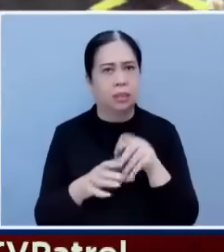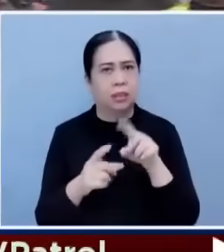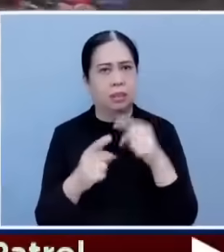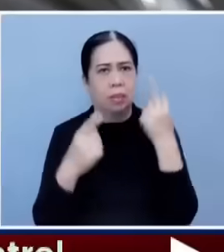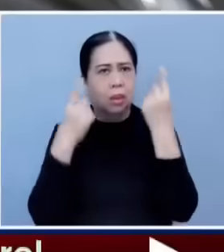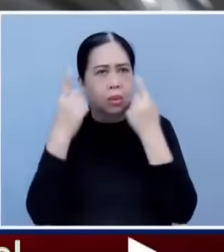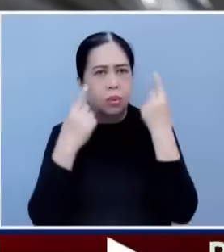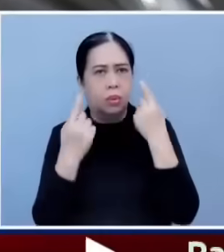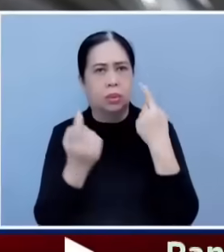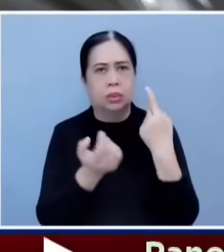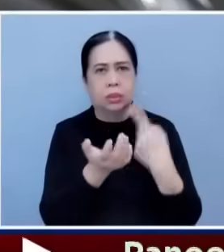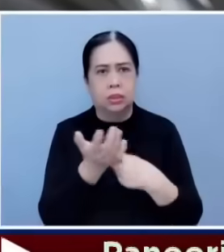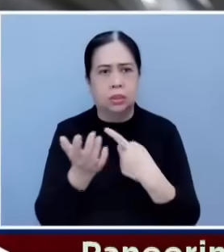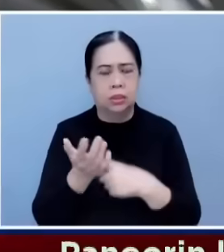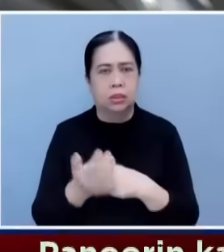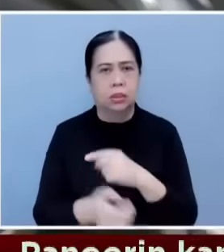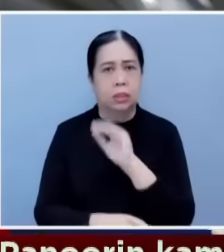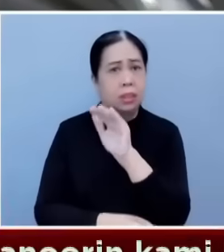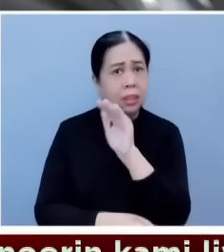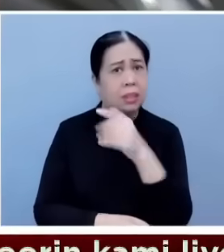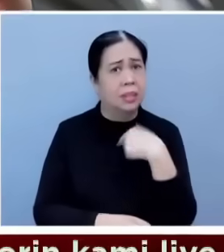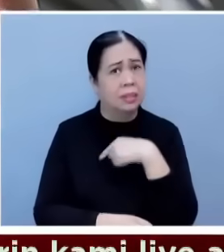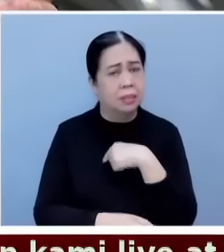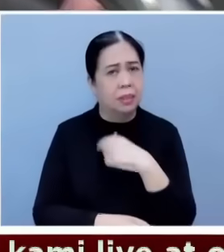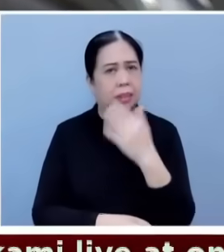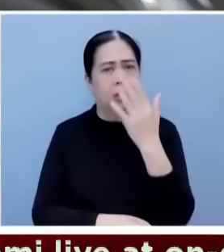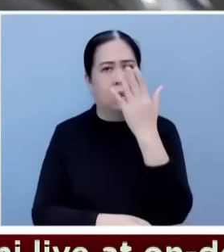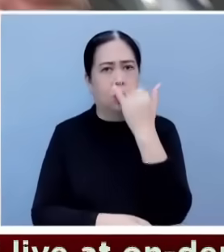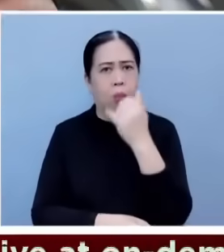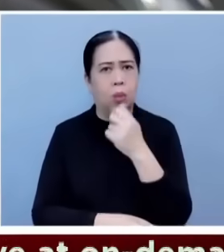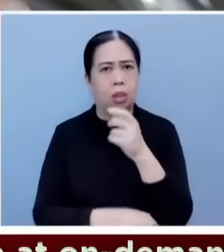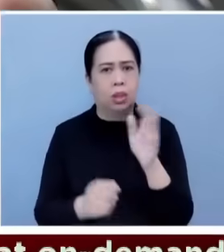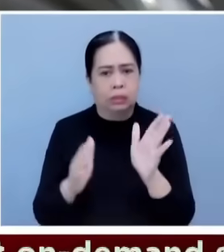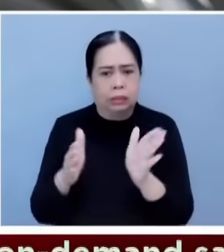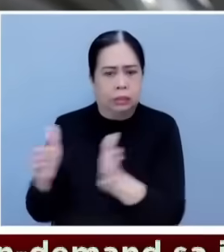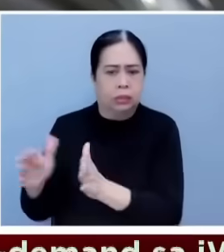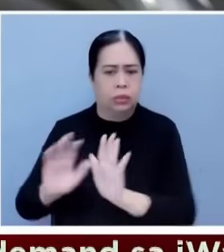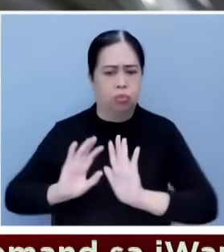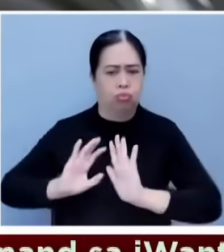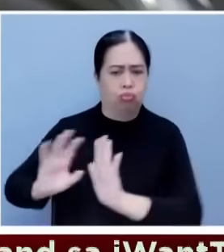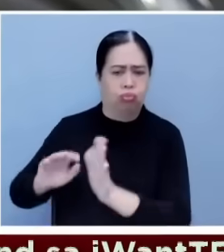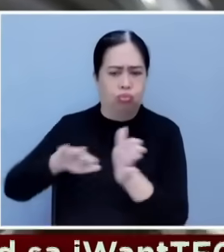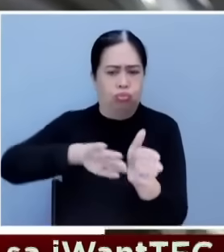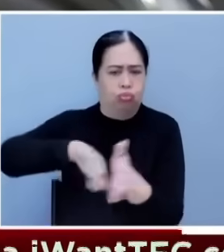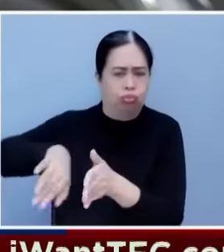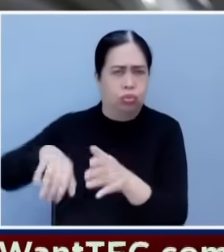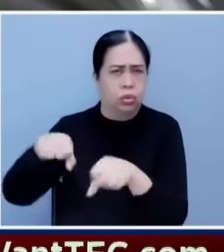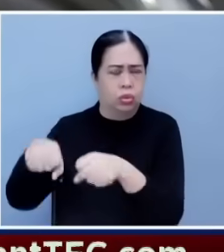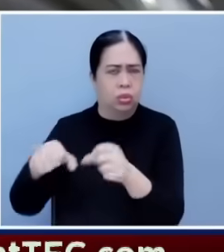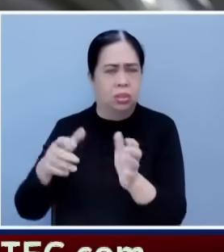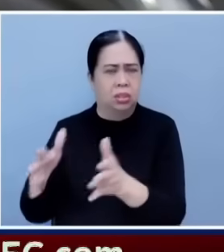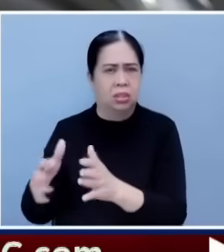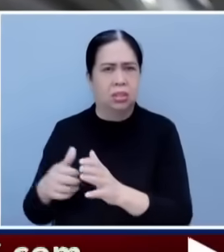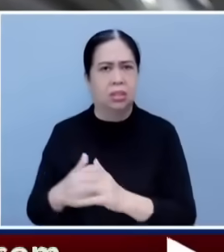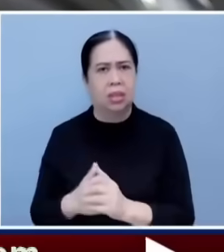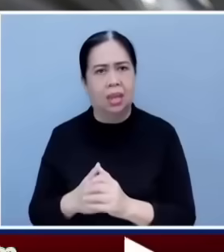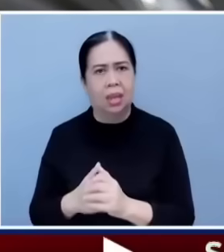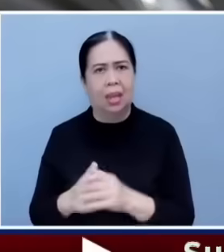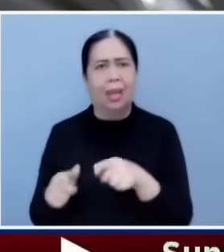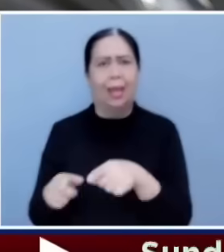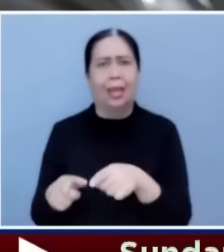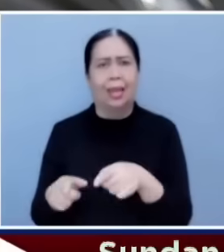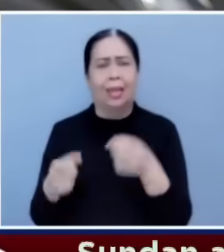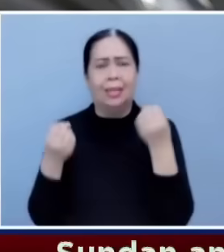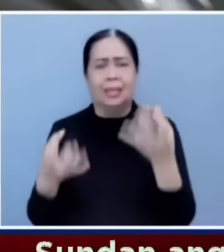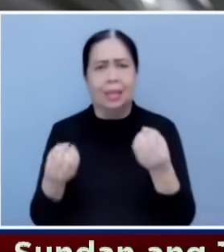konsiderasyon. Panawagan namin, bakit natin kinoconfine o pinipilit kinoconfine ang motorsiklo, eh sila itong